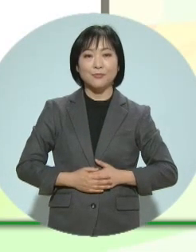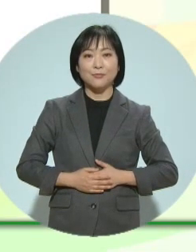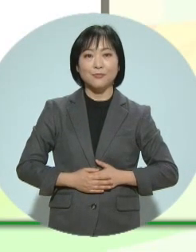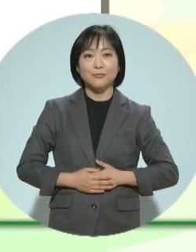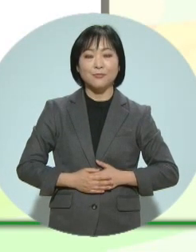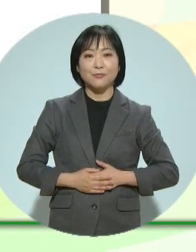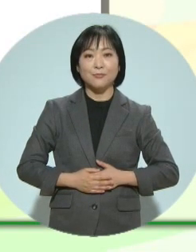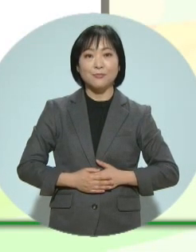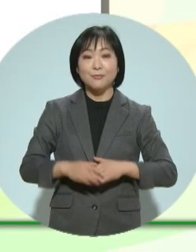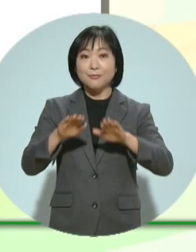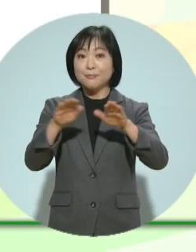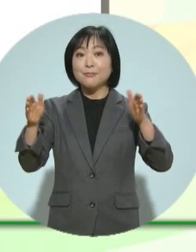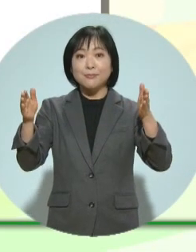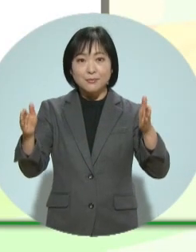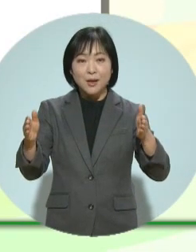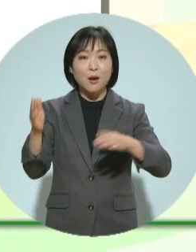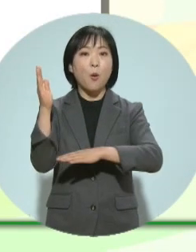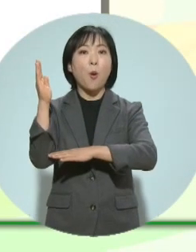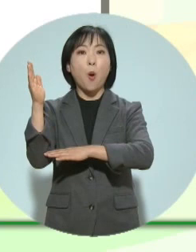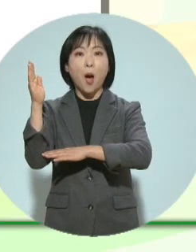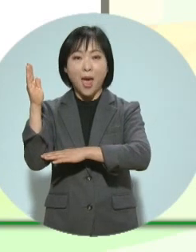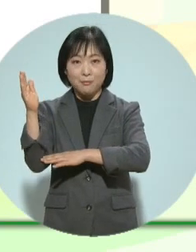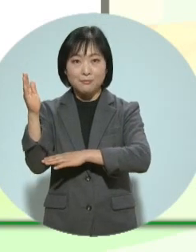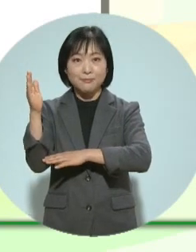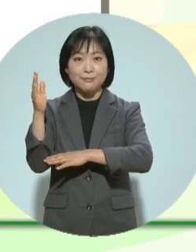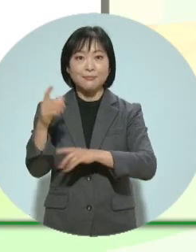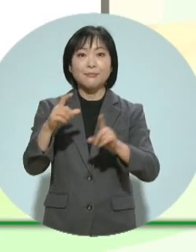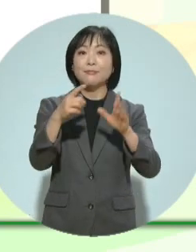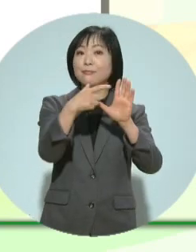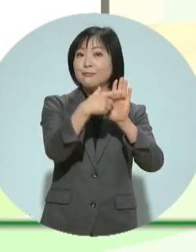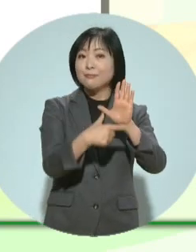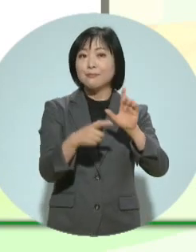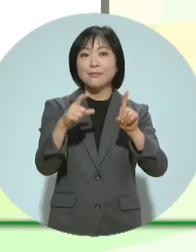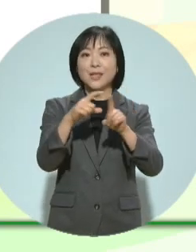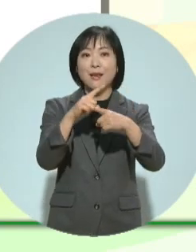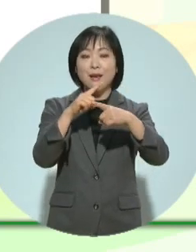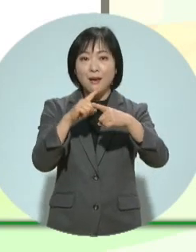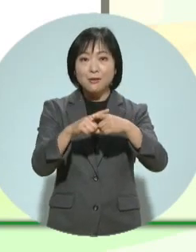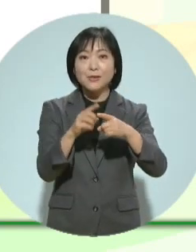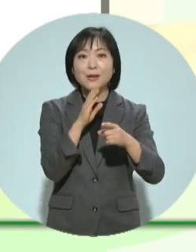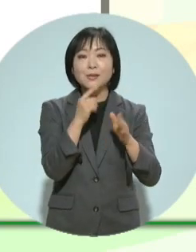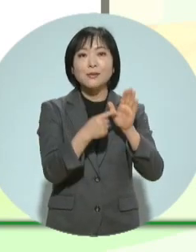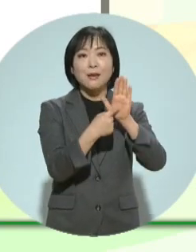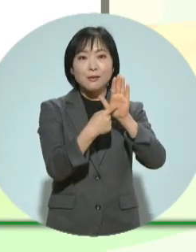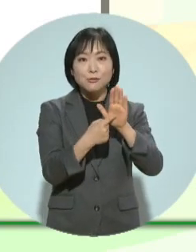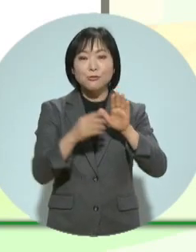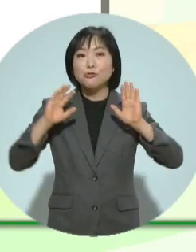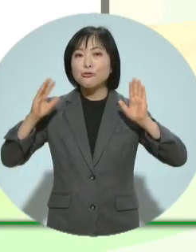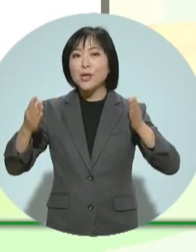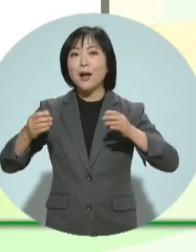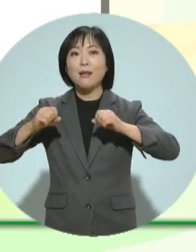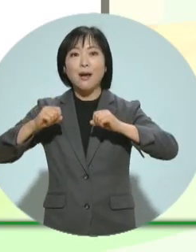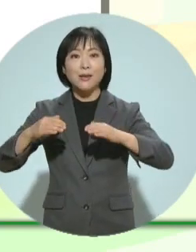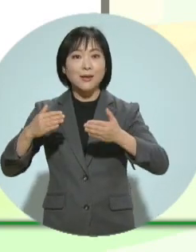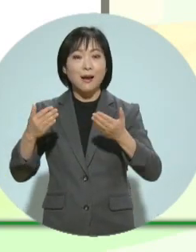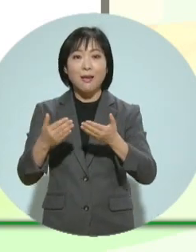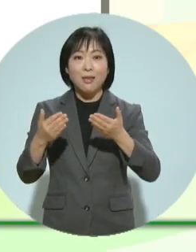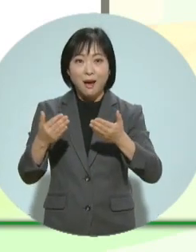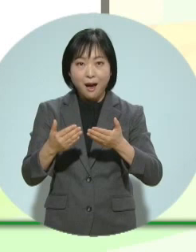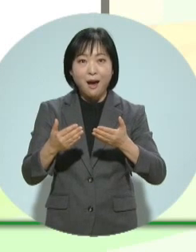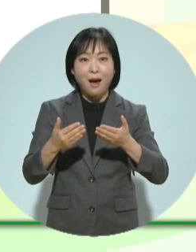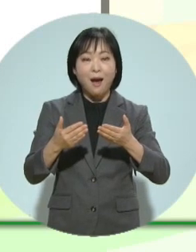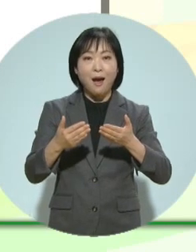メインステージでは基調講演 DX で実現する豊かな生き方働き方をはじめ、